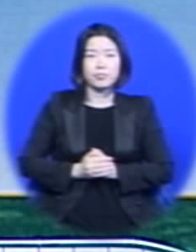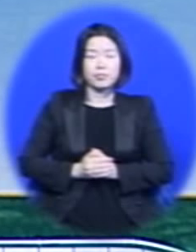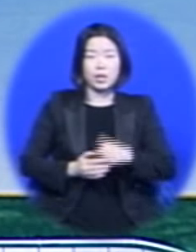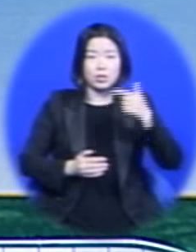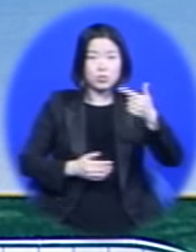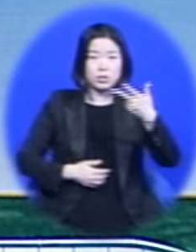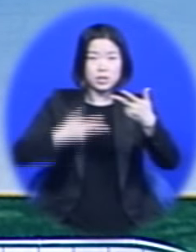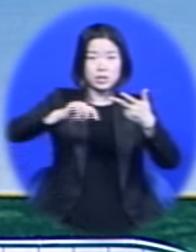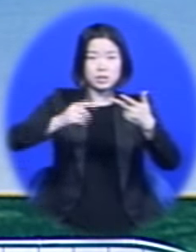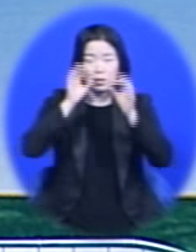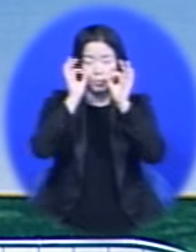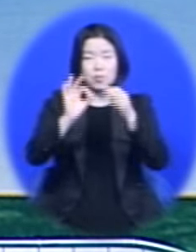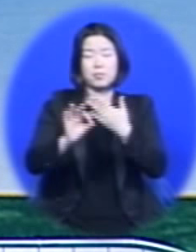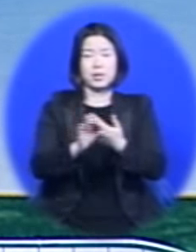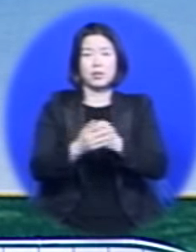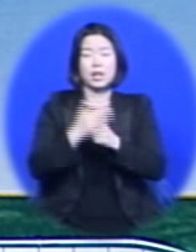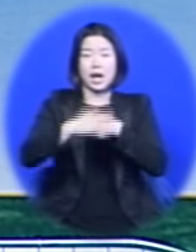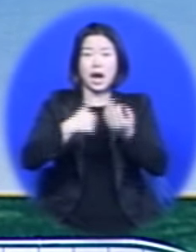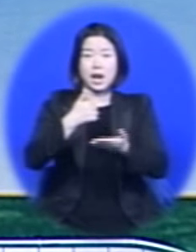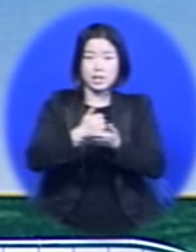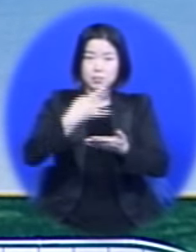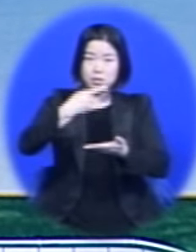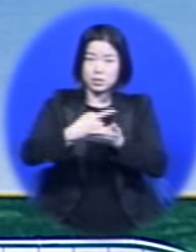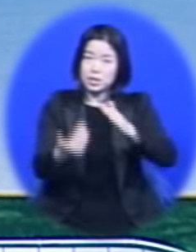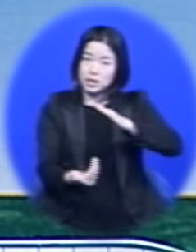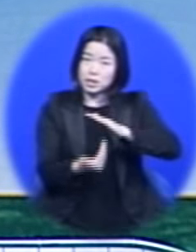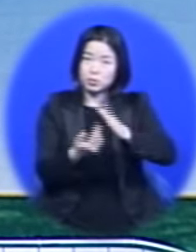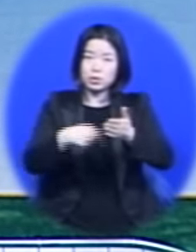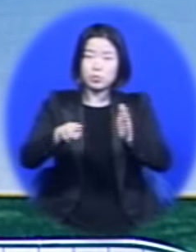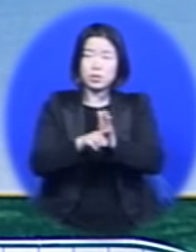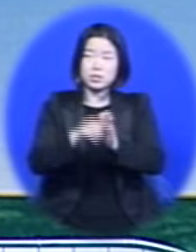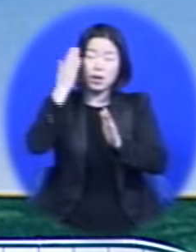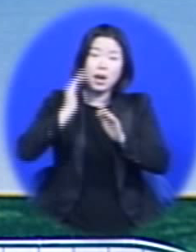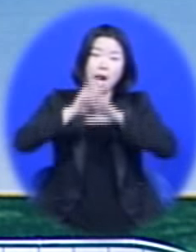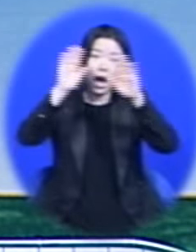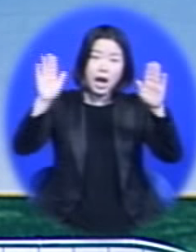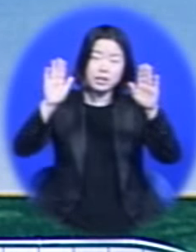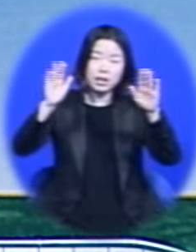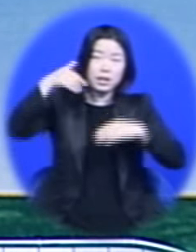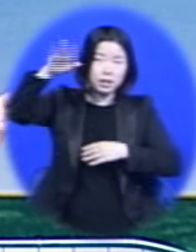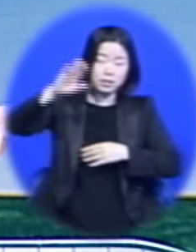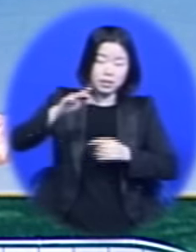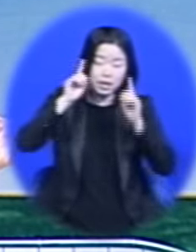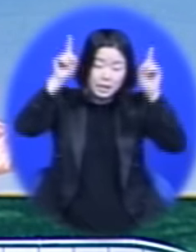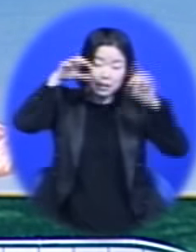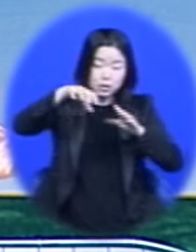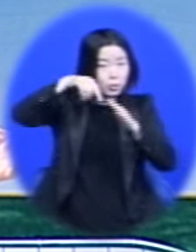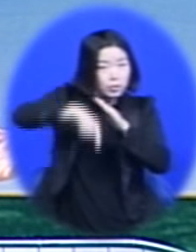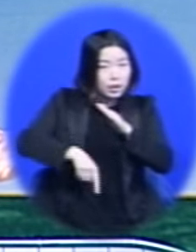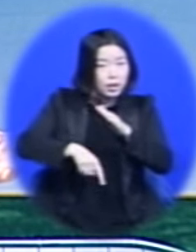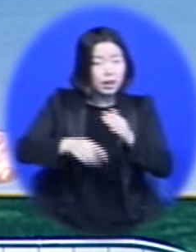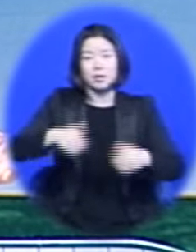6절, 7절에 보면은 하나님의 의를 이루려고 하늘에 올라가거나 지옥에 내려가거나 할 필요가 없다고